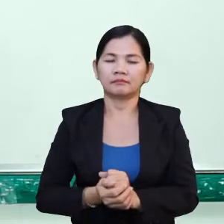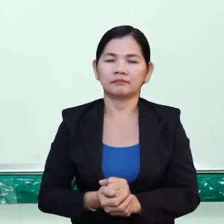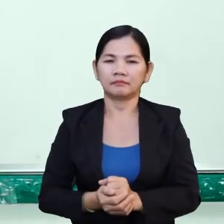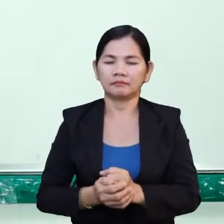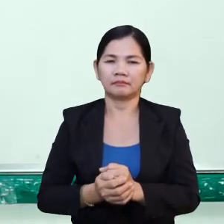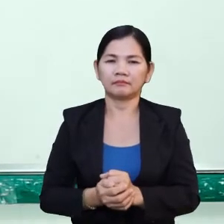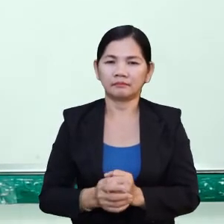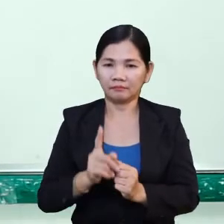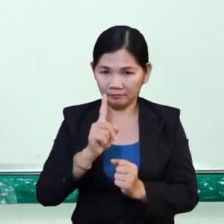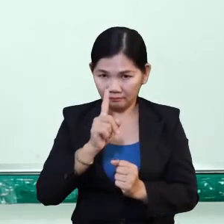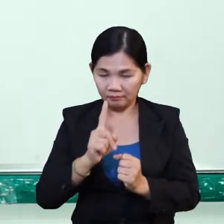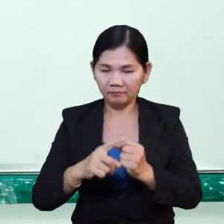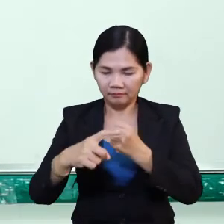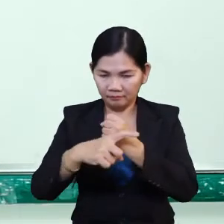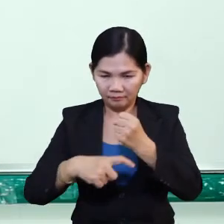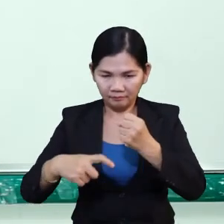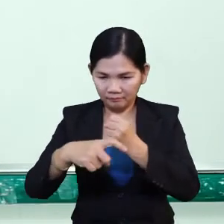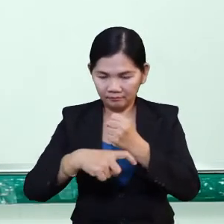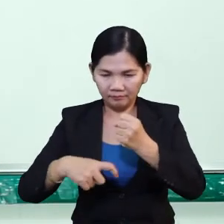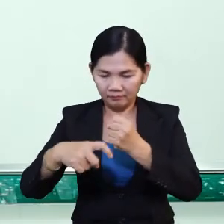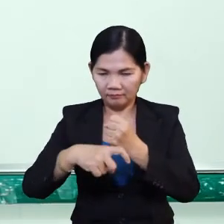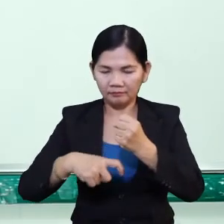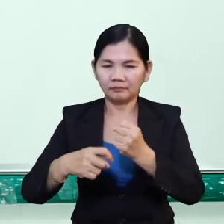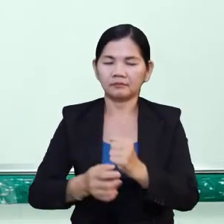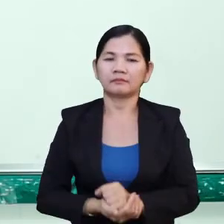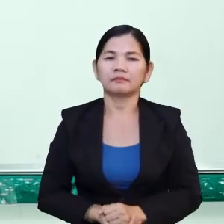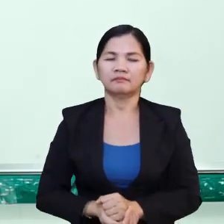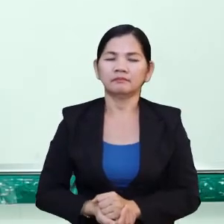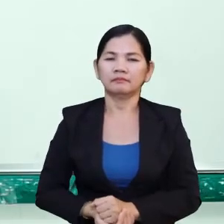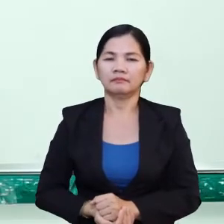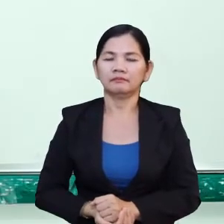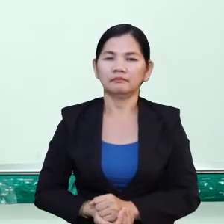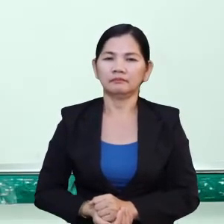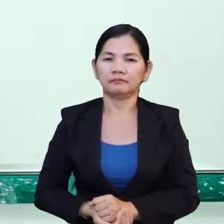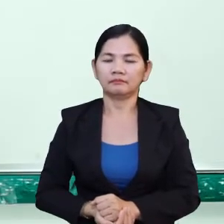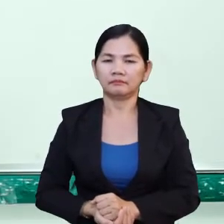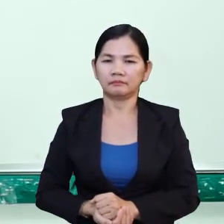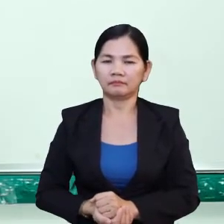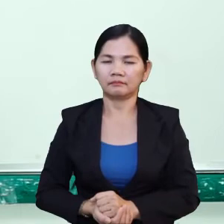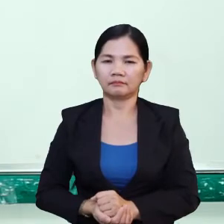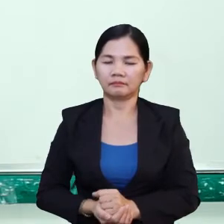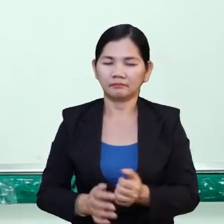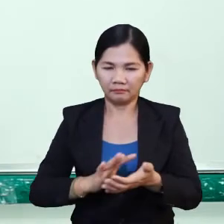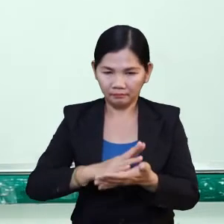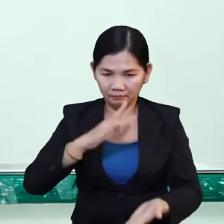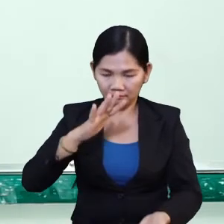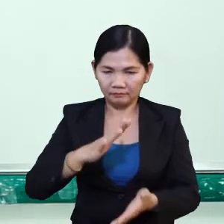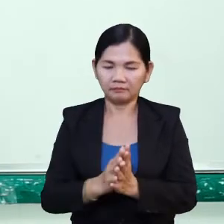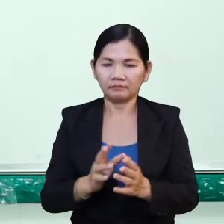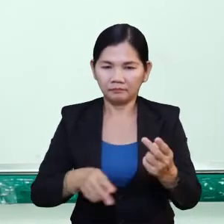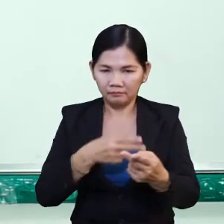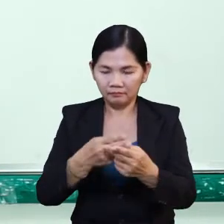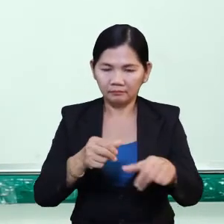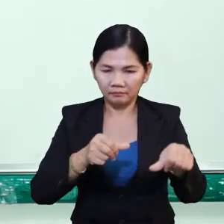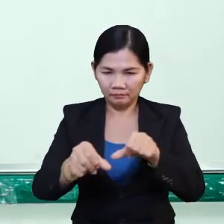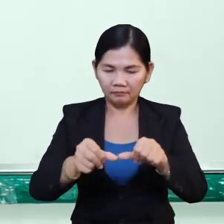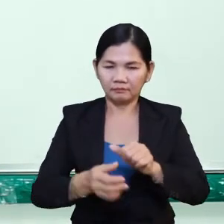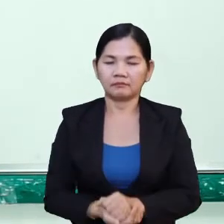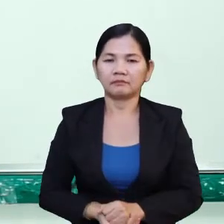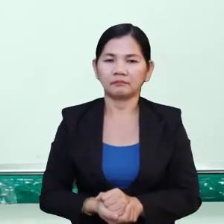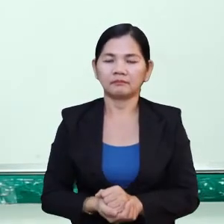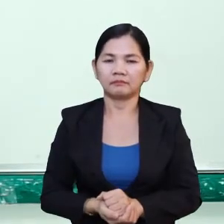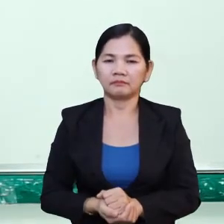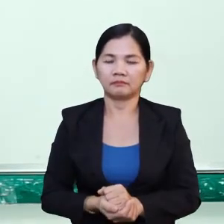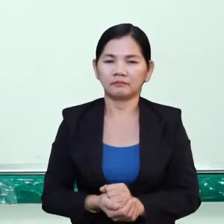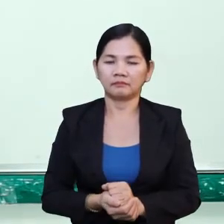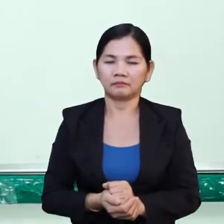មួយពណ៌ទៀតពណ៌អ្វីដែរកូនចាពណ៌បៃបៃតងចាឥឡូវកូនកូនត្រឹងខ្លួនឆ្លើយសំណួរអ្នកគ្រូបន្តក្រៅ